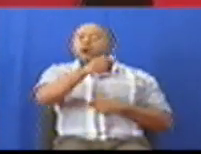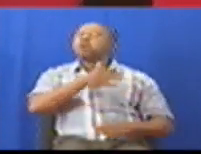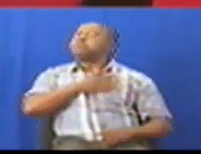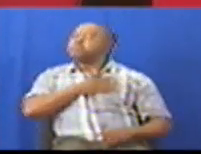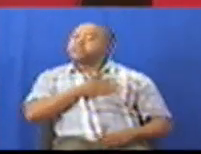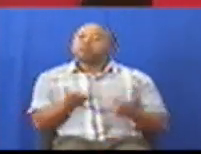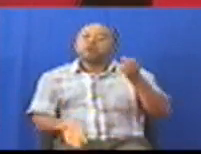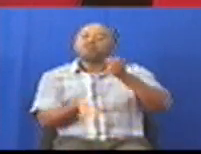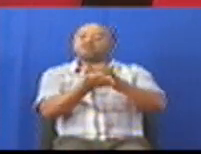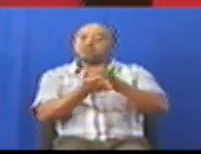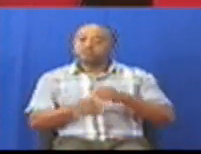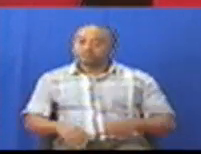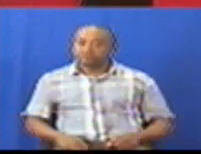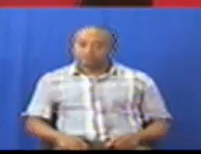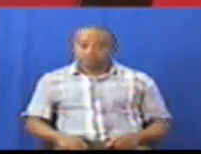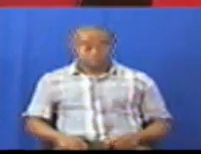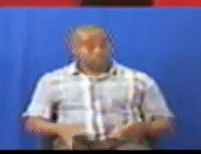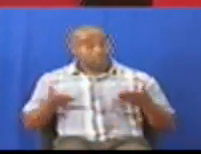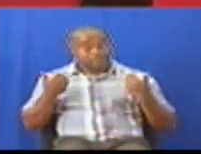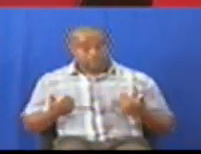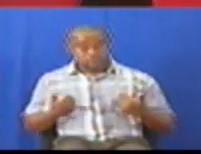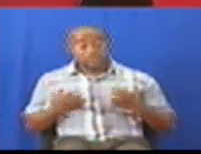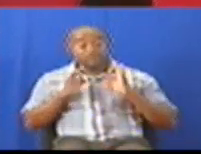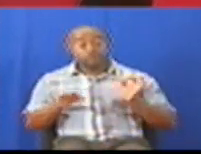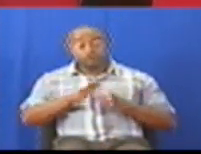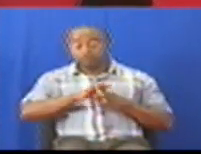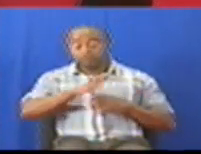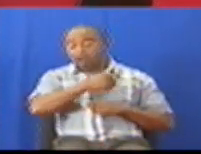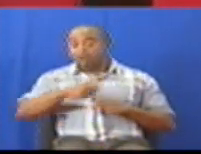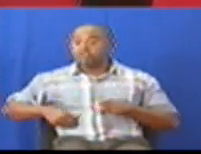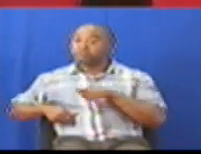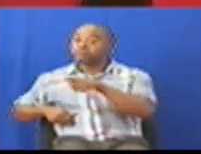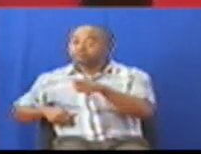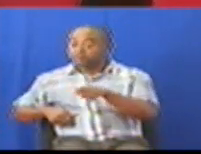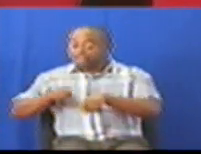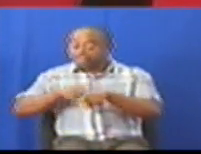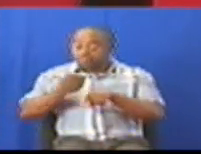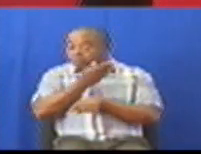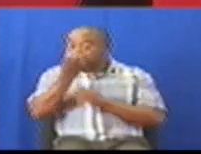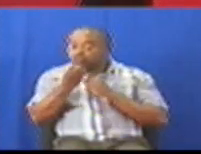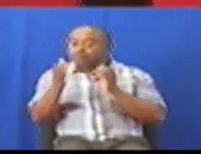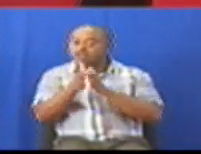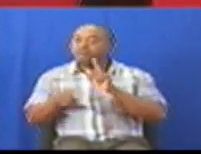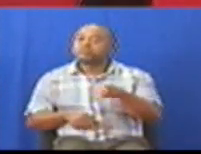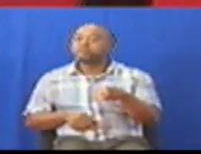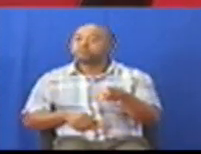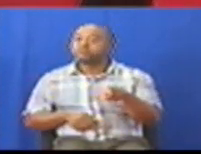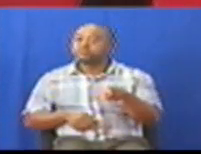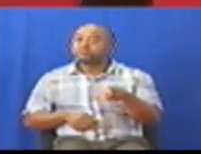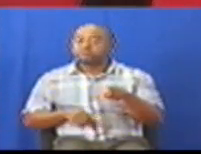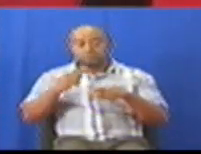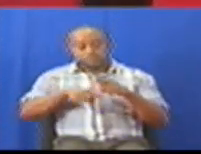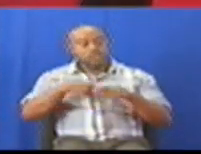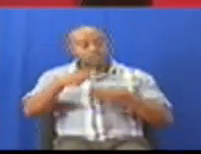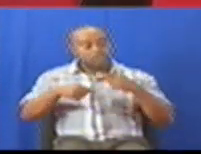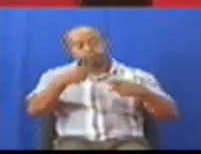ni wakati sasa. Ni wakati sasa wa kumtumia vizuri, na wakati mwingine kumpa nafasi zaidi. Na katika miradi